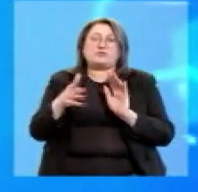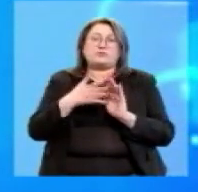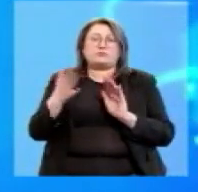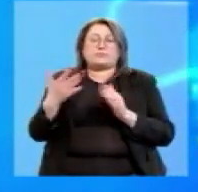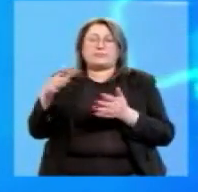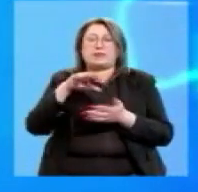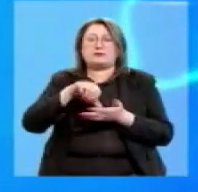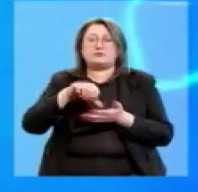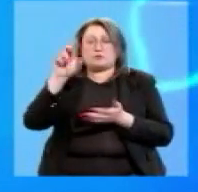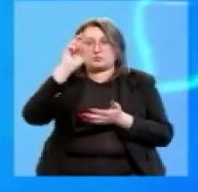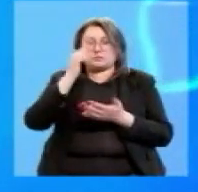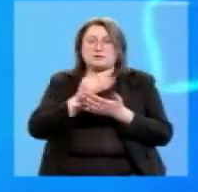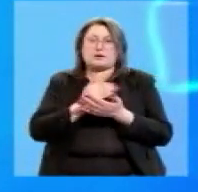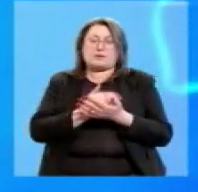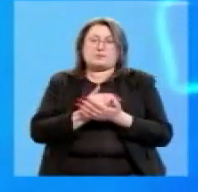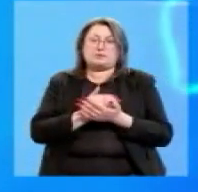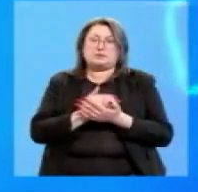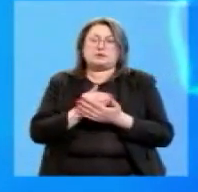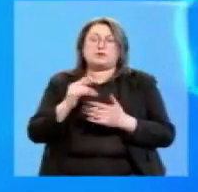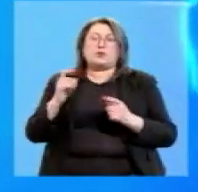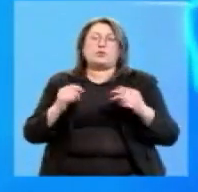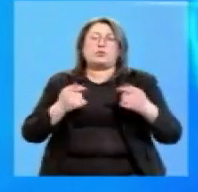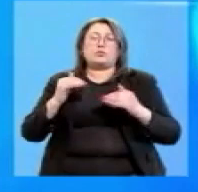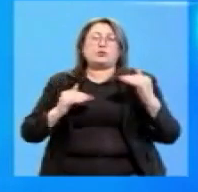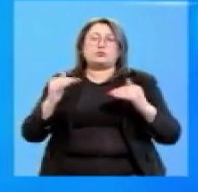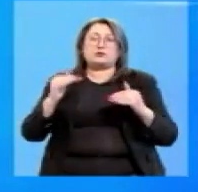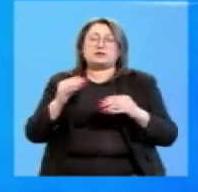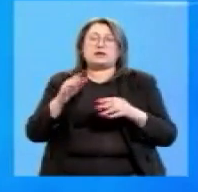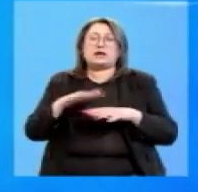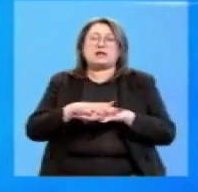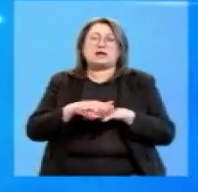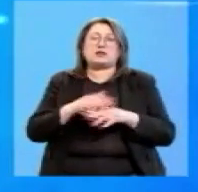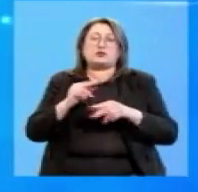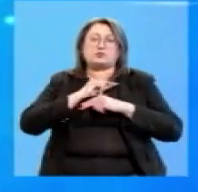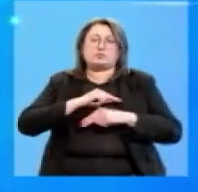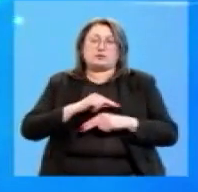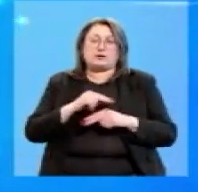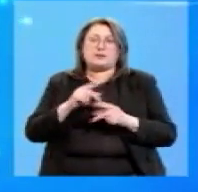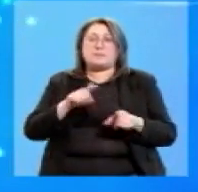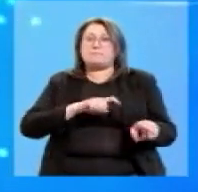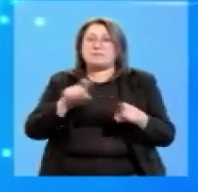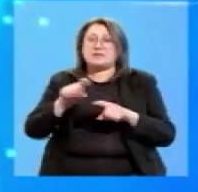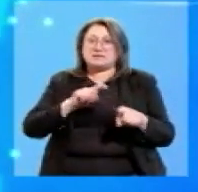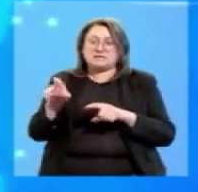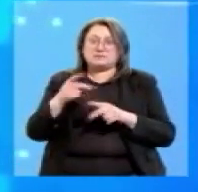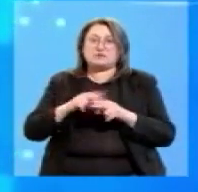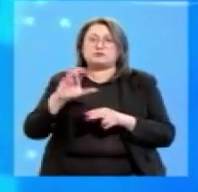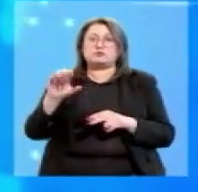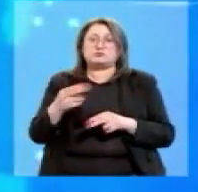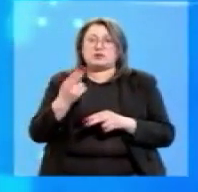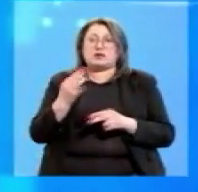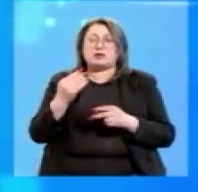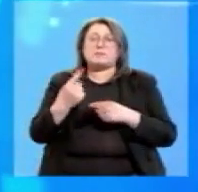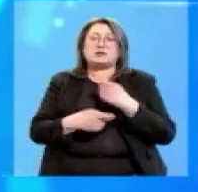мемлекеттік бағдарламаға қатысушылар. Қоныс аударушыларға әлеуметтік қаржылай қолдау көрсетіледі. Әйтсе де келген жеріне тұрақтамай қайтадан кері